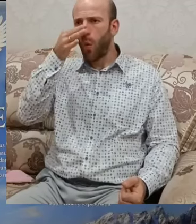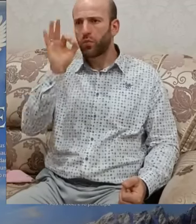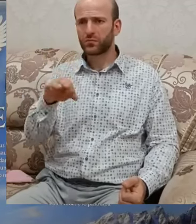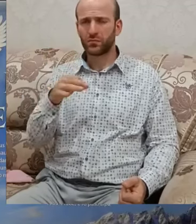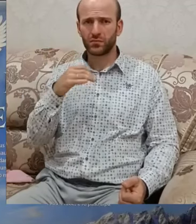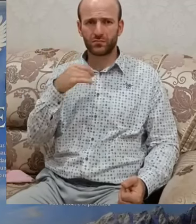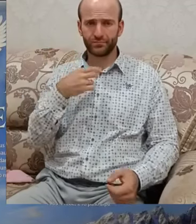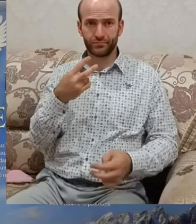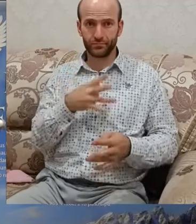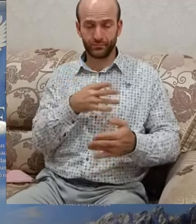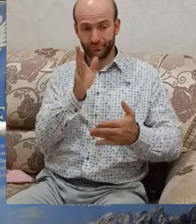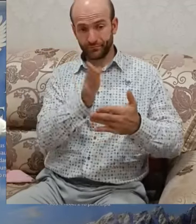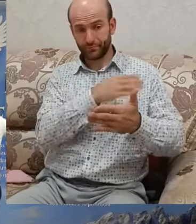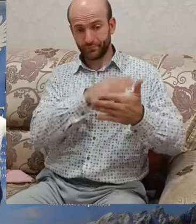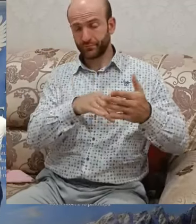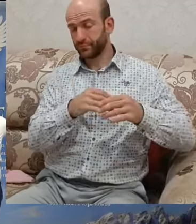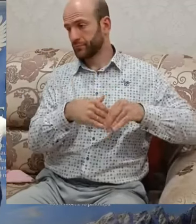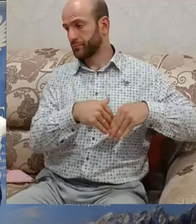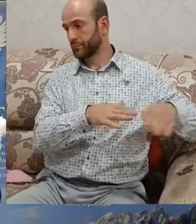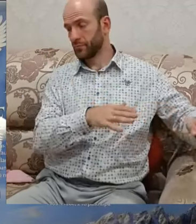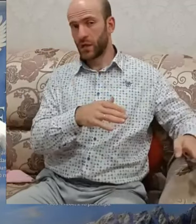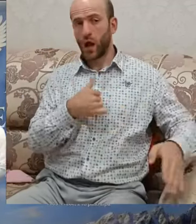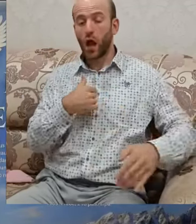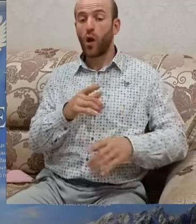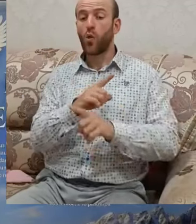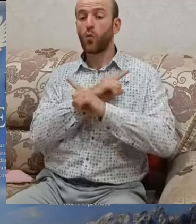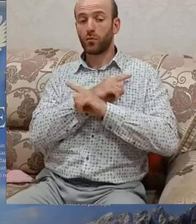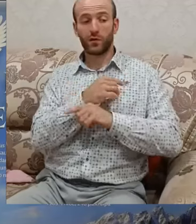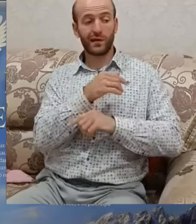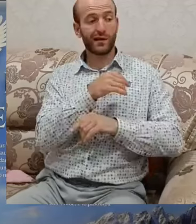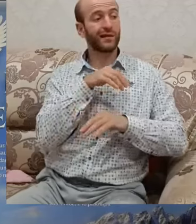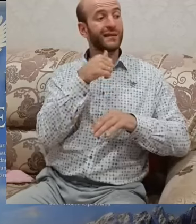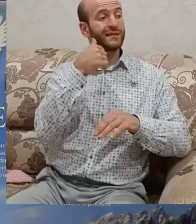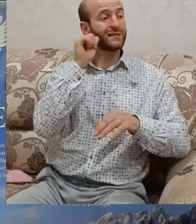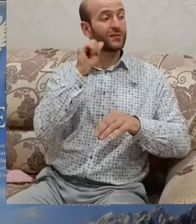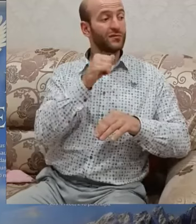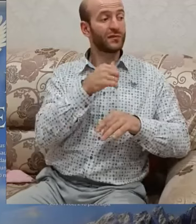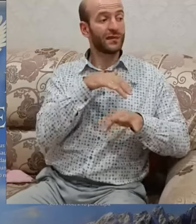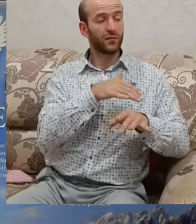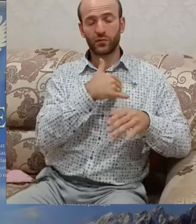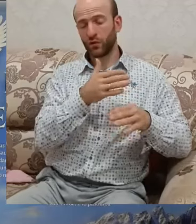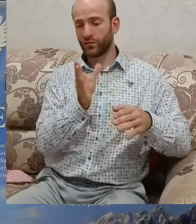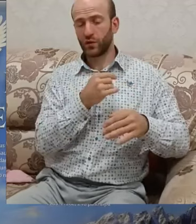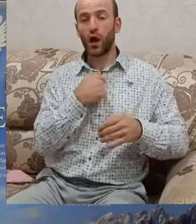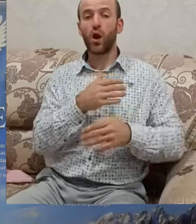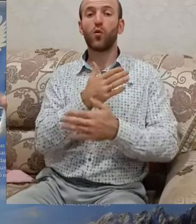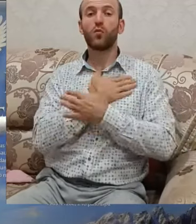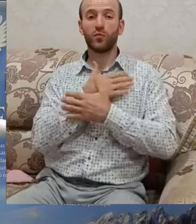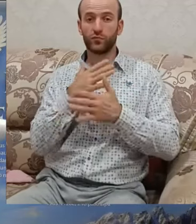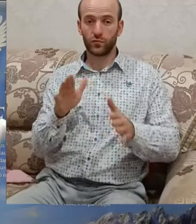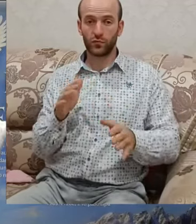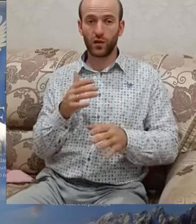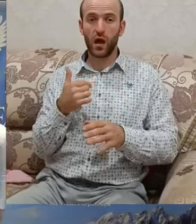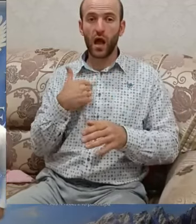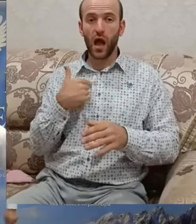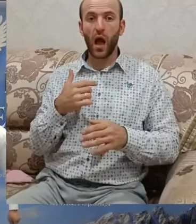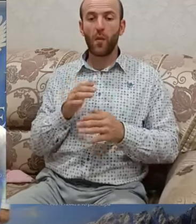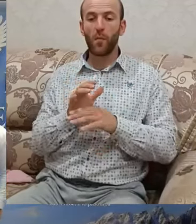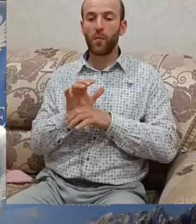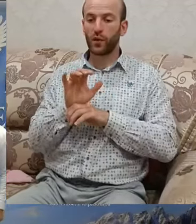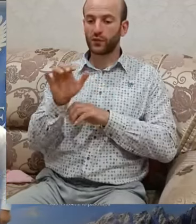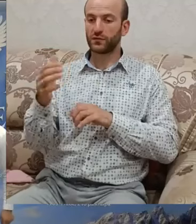Nepravilnųjų. Numiriau visiems tiem dalykam. Umir dla всех tiek vyščiai. Atsiverčiau žinę. Atkryl paslanie. Ir gyvenu iš naujo. I